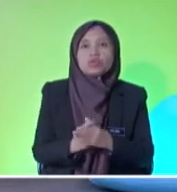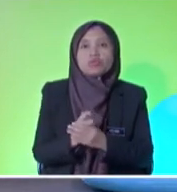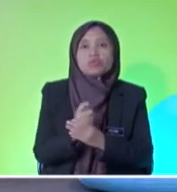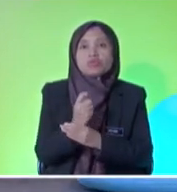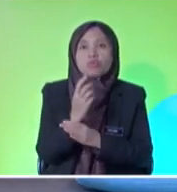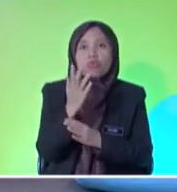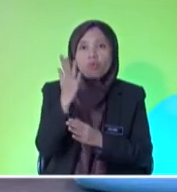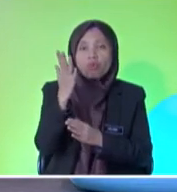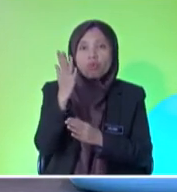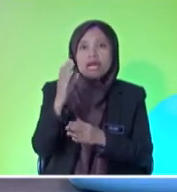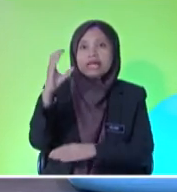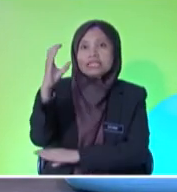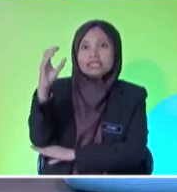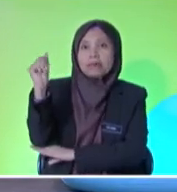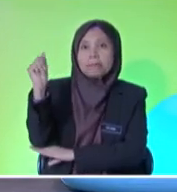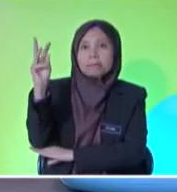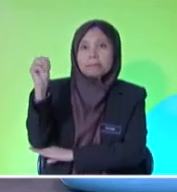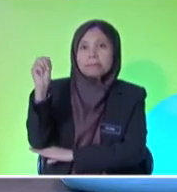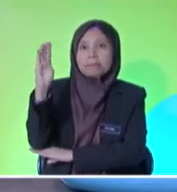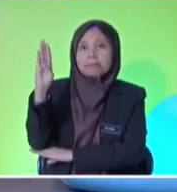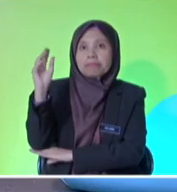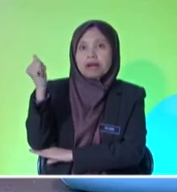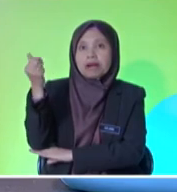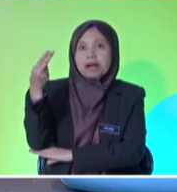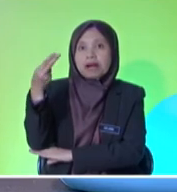oke bercambah maksudnya apabila